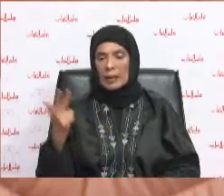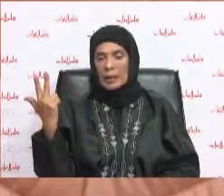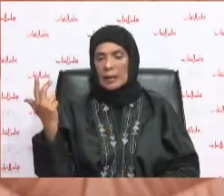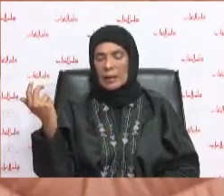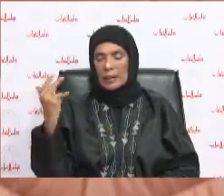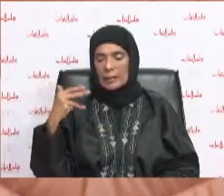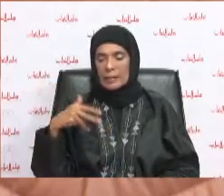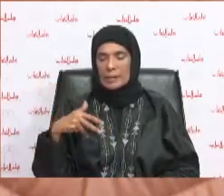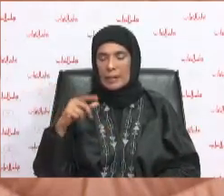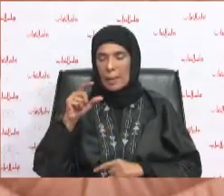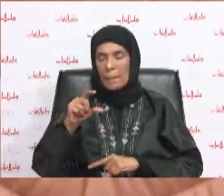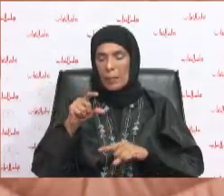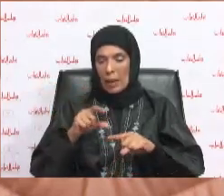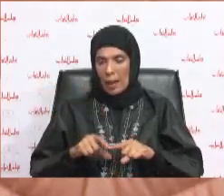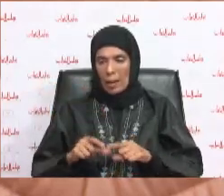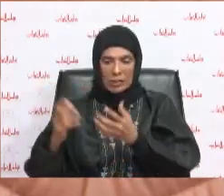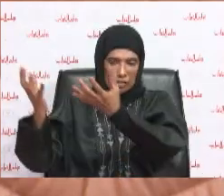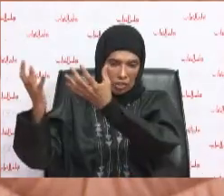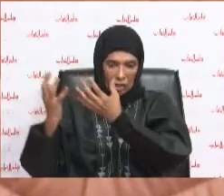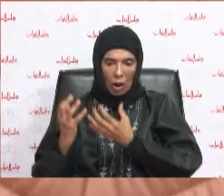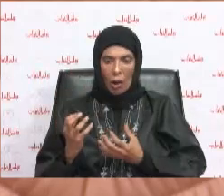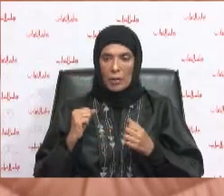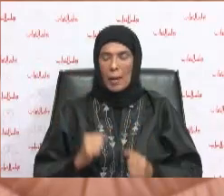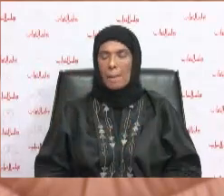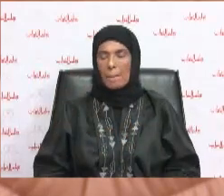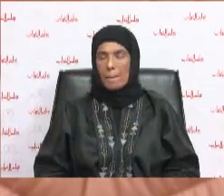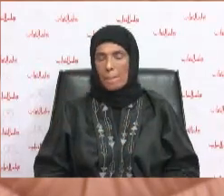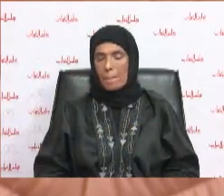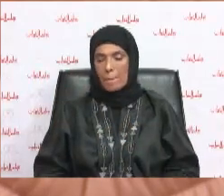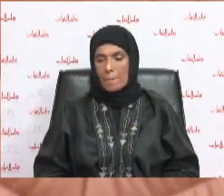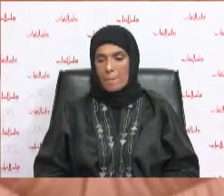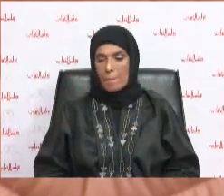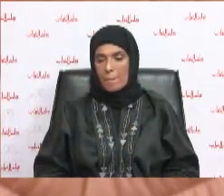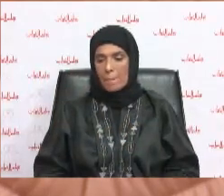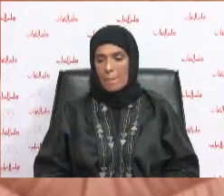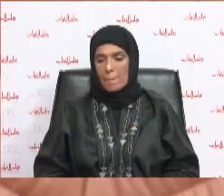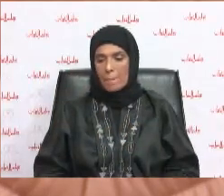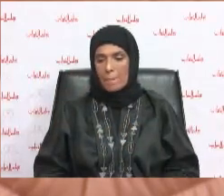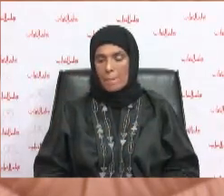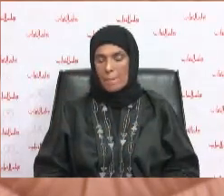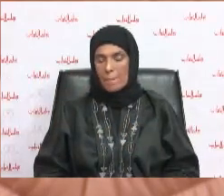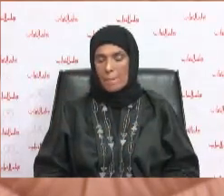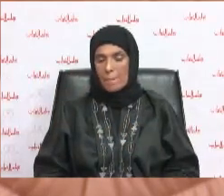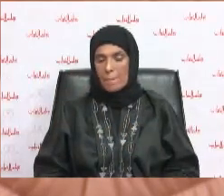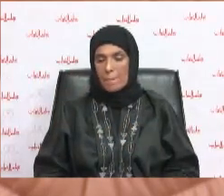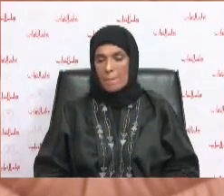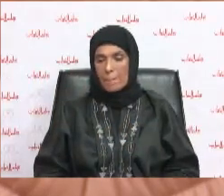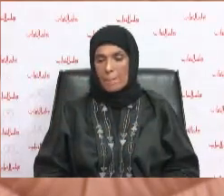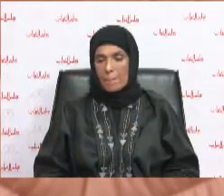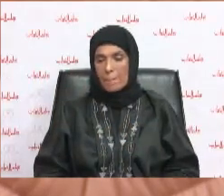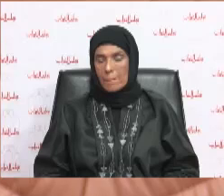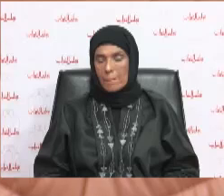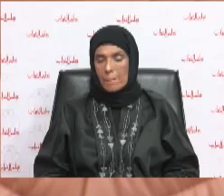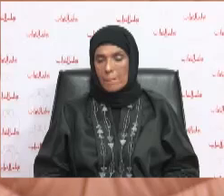مثل ما تفضلوا الأخوان 90% من السلع والمواد الغذائية من